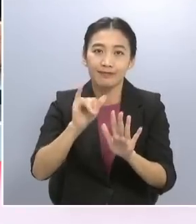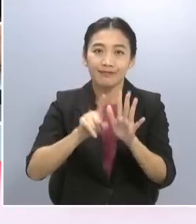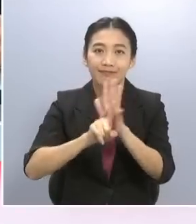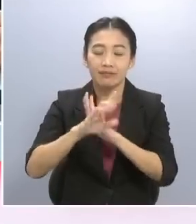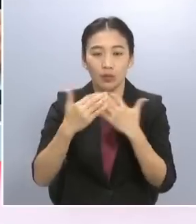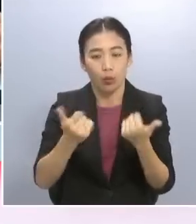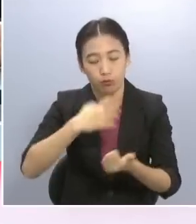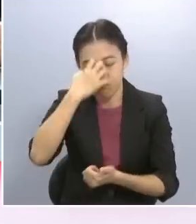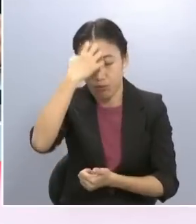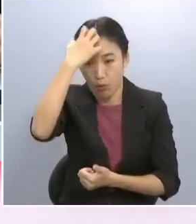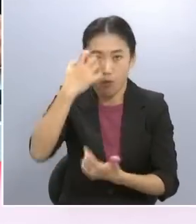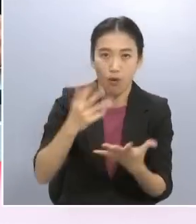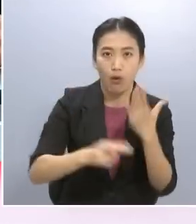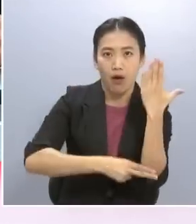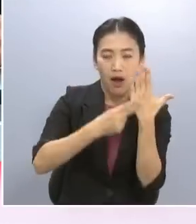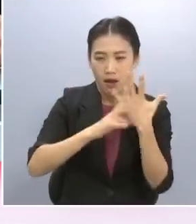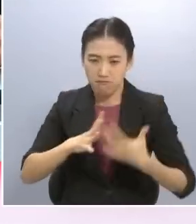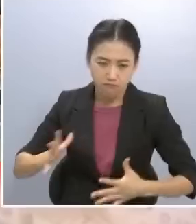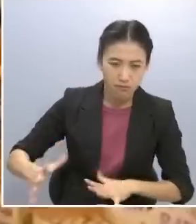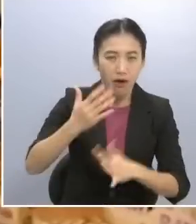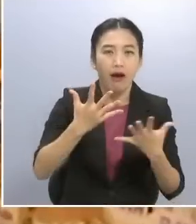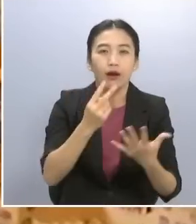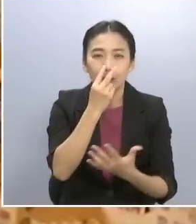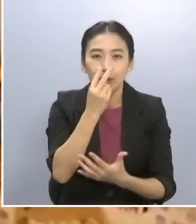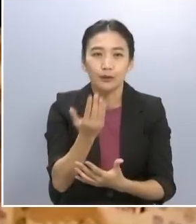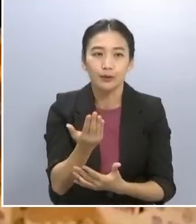ดเลยผู้ชมครับเดี๋ยวลองไปดูเรื่องนี้หน่อยนะฮะ